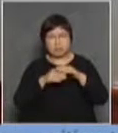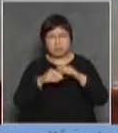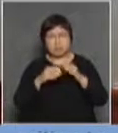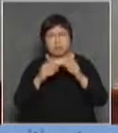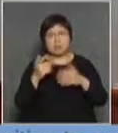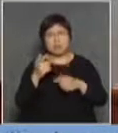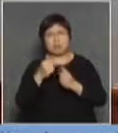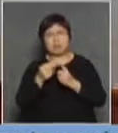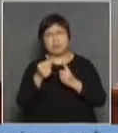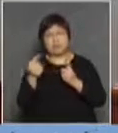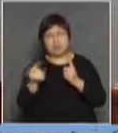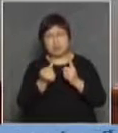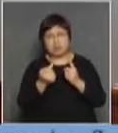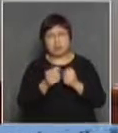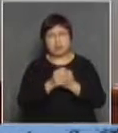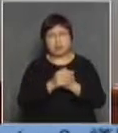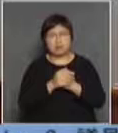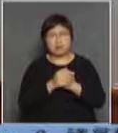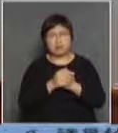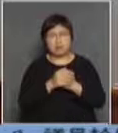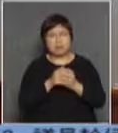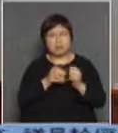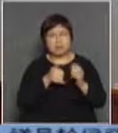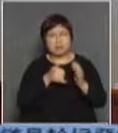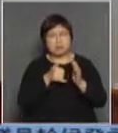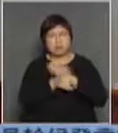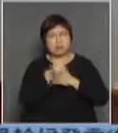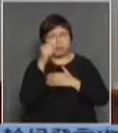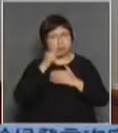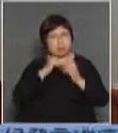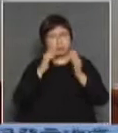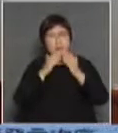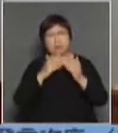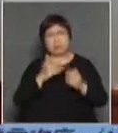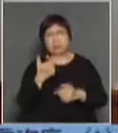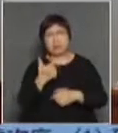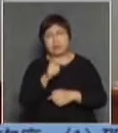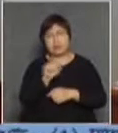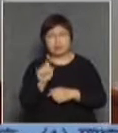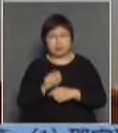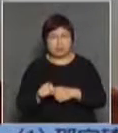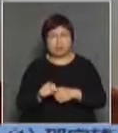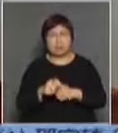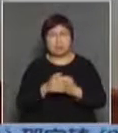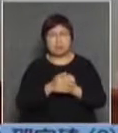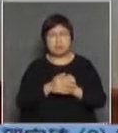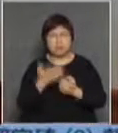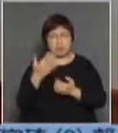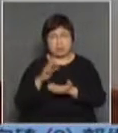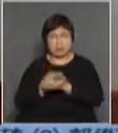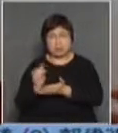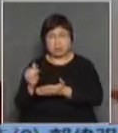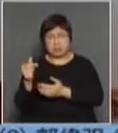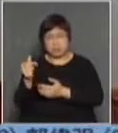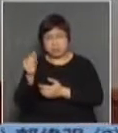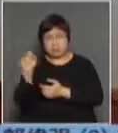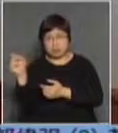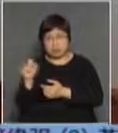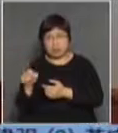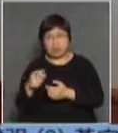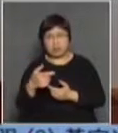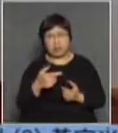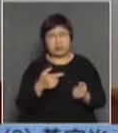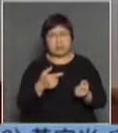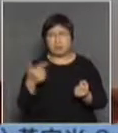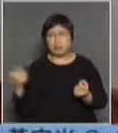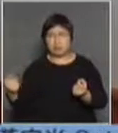萬，但能入住院舍的只有 8%， 較10年前的 10% 還要少。